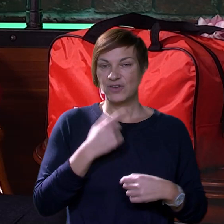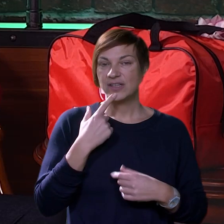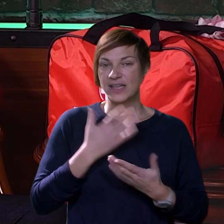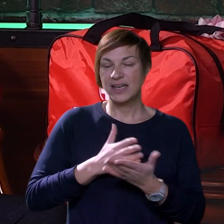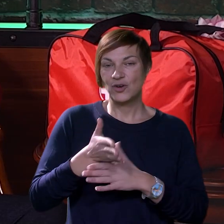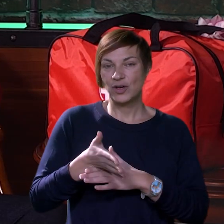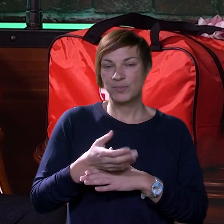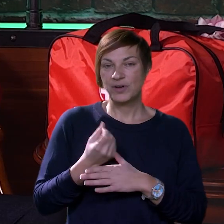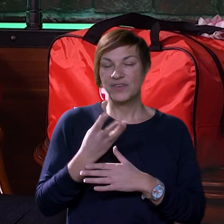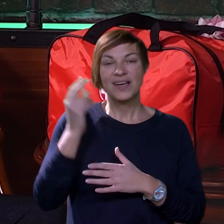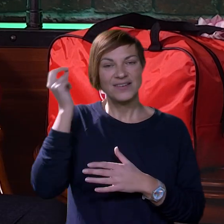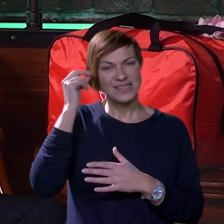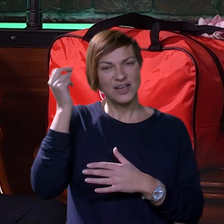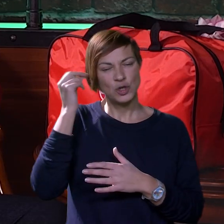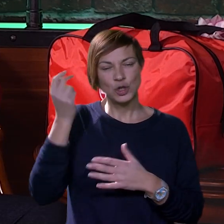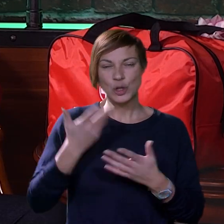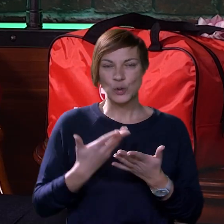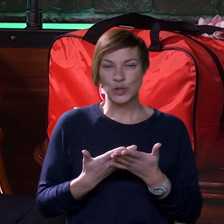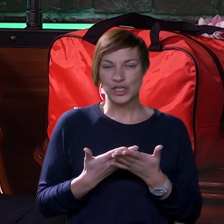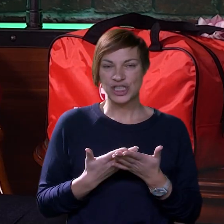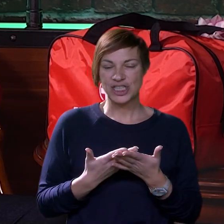koji to provode, kad vas neko sluša